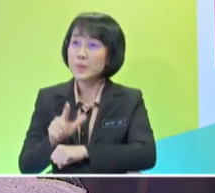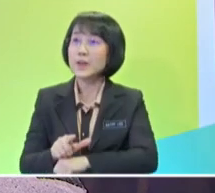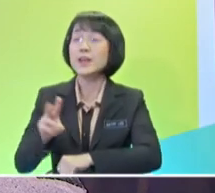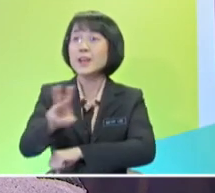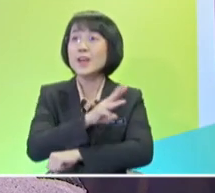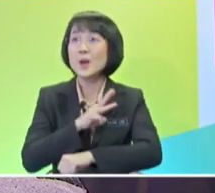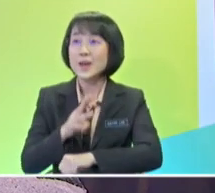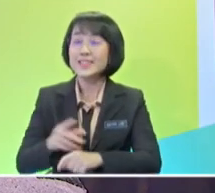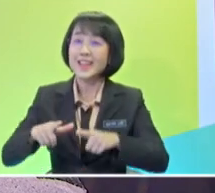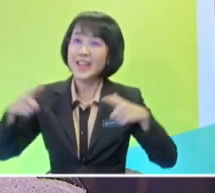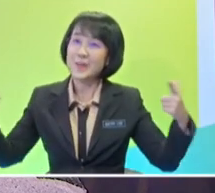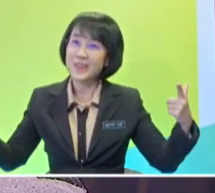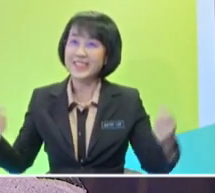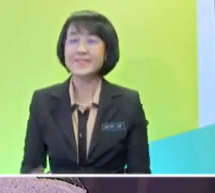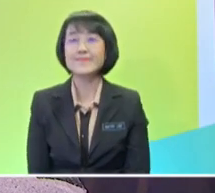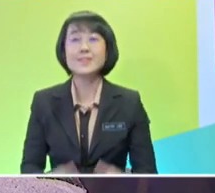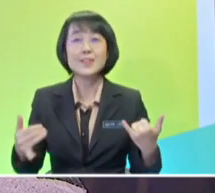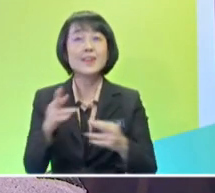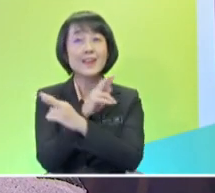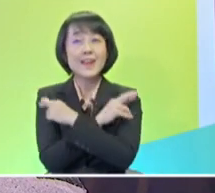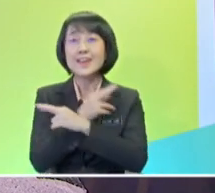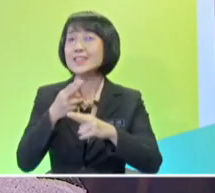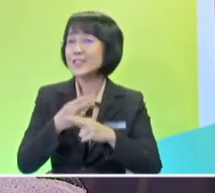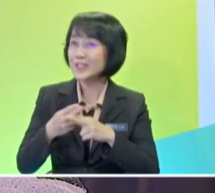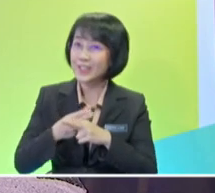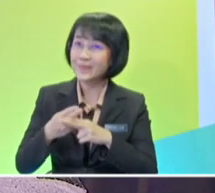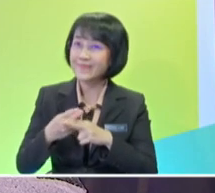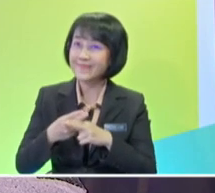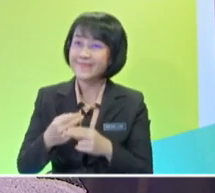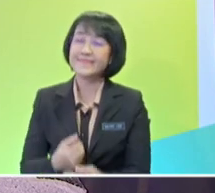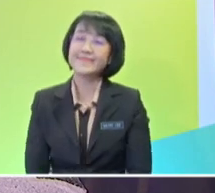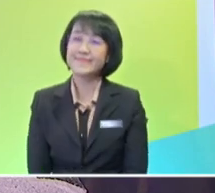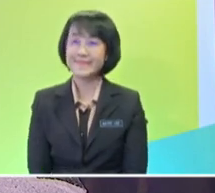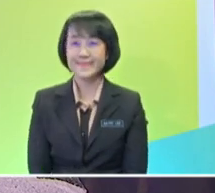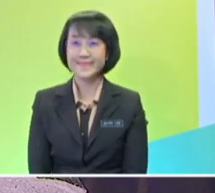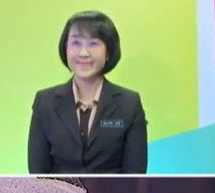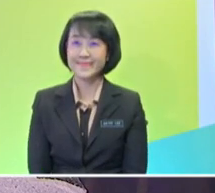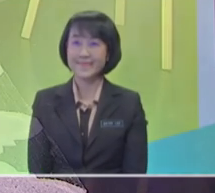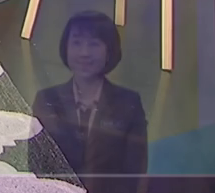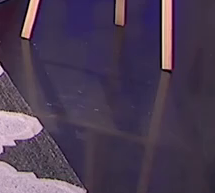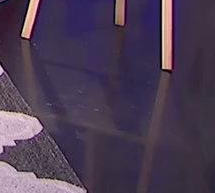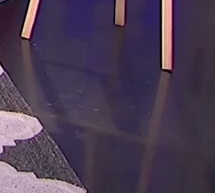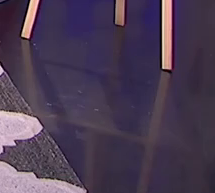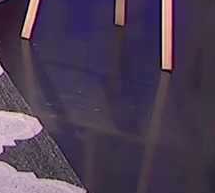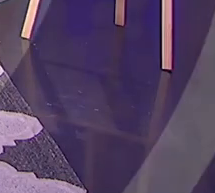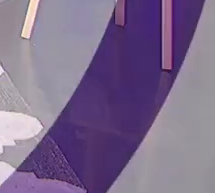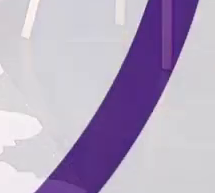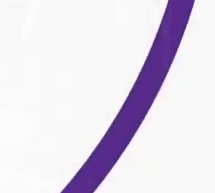Saya tidak cari kotak manggil saya kita lihat seketika Jangan kemana-mana kembali selepas ini dididik TV KTM banyak